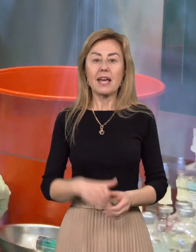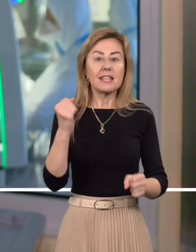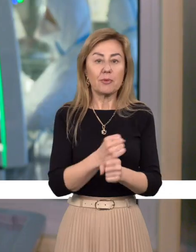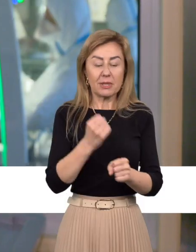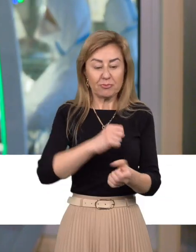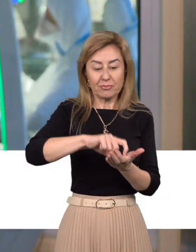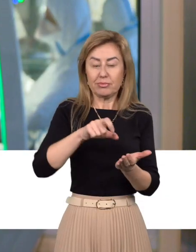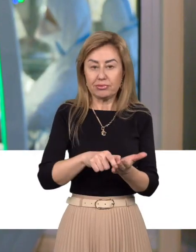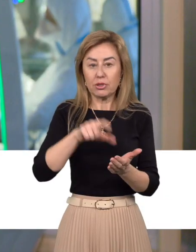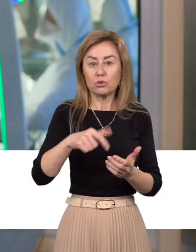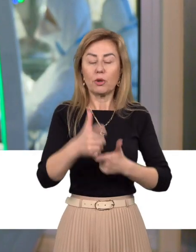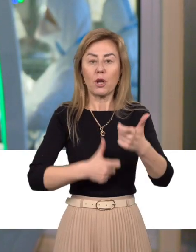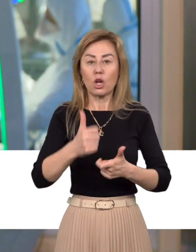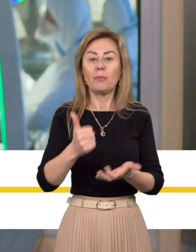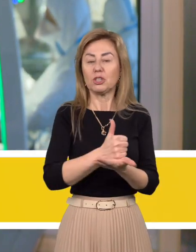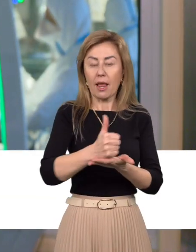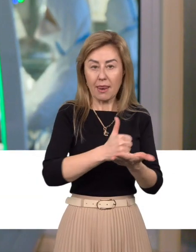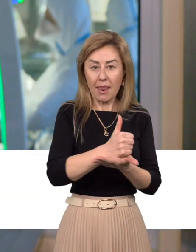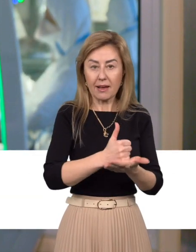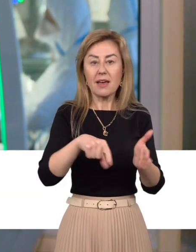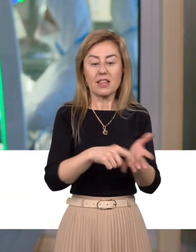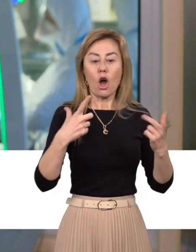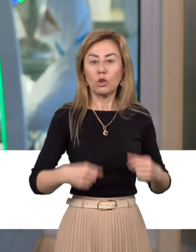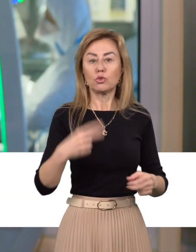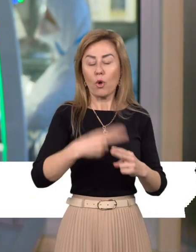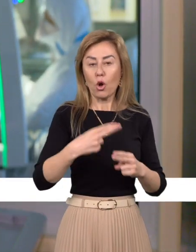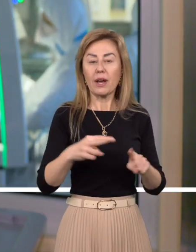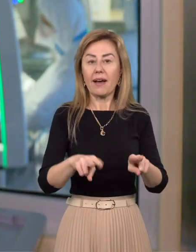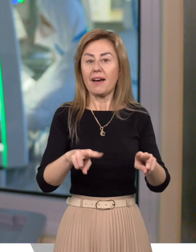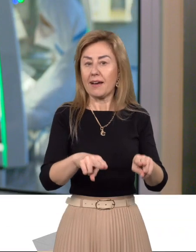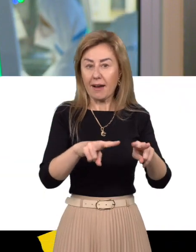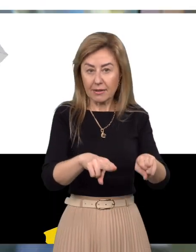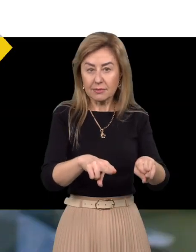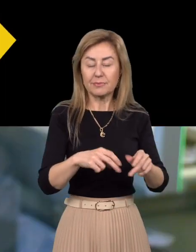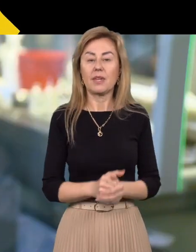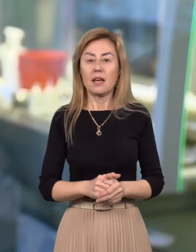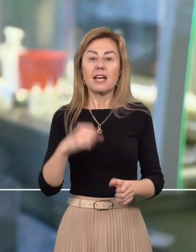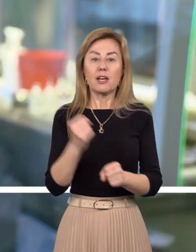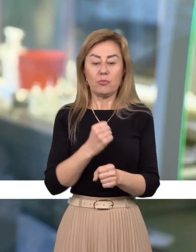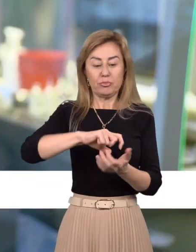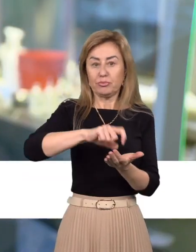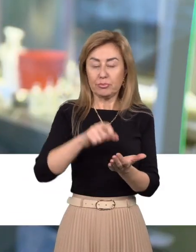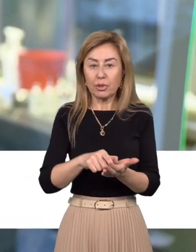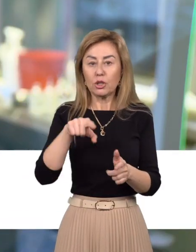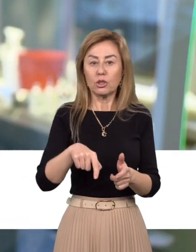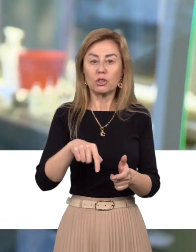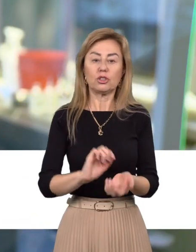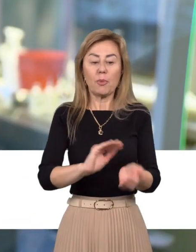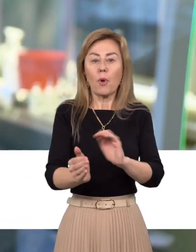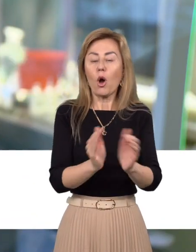Pracownia powstała w celu tworzenia leków cytostatycznych dla pacjentów chorych na choroby nowotworowe. Pracownia powstała w trosce